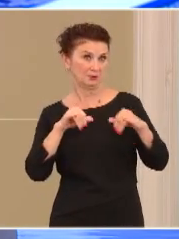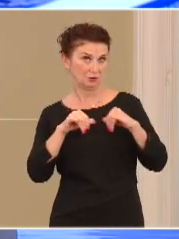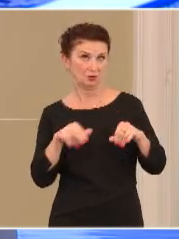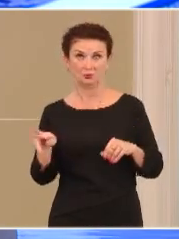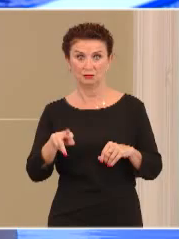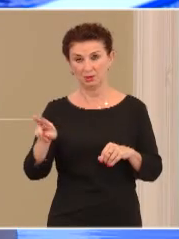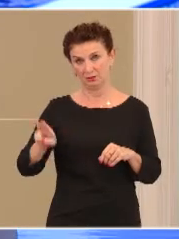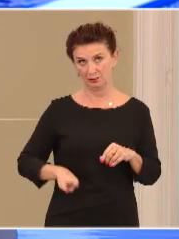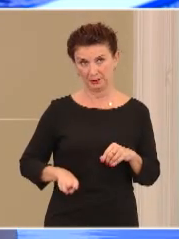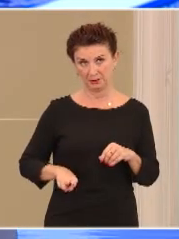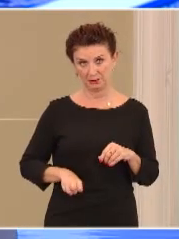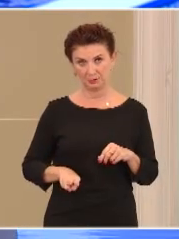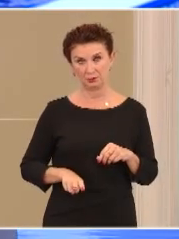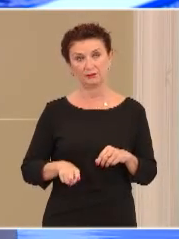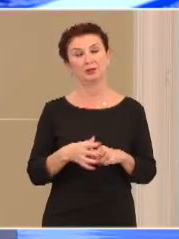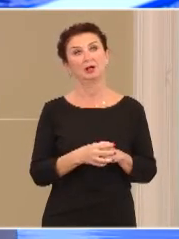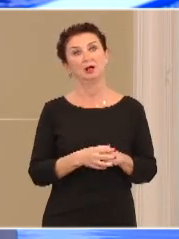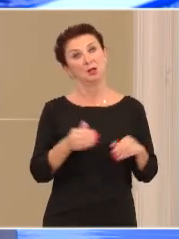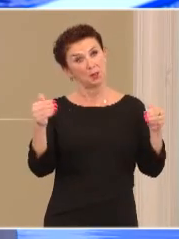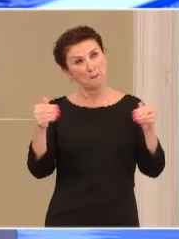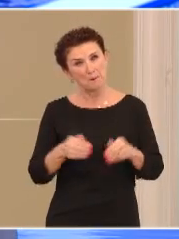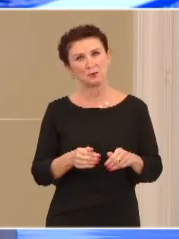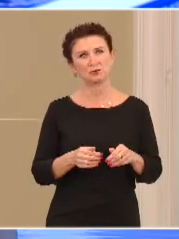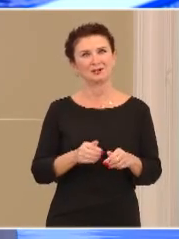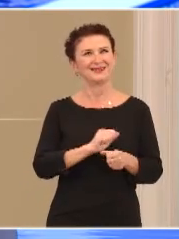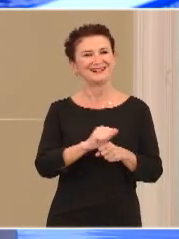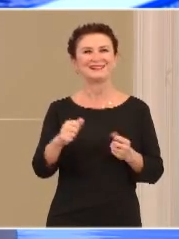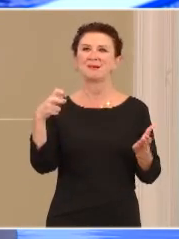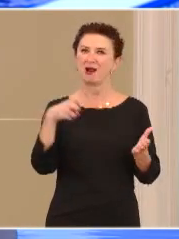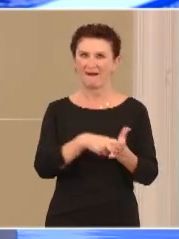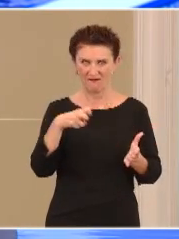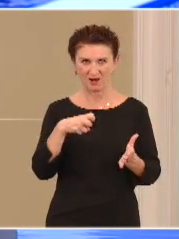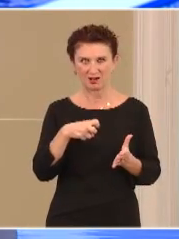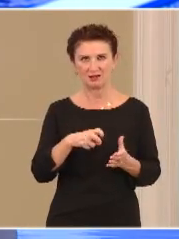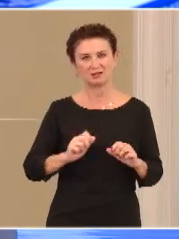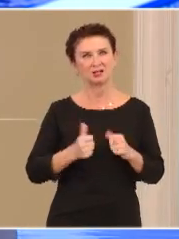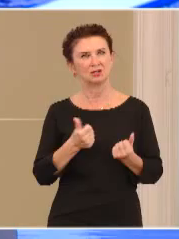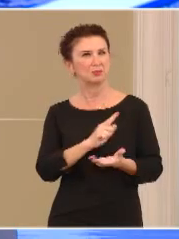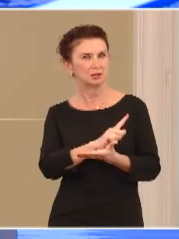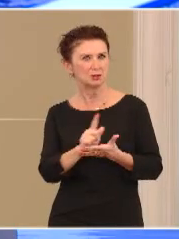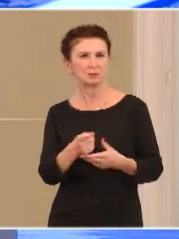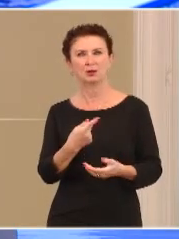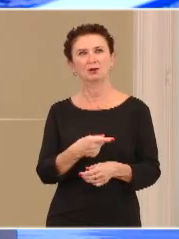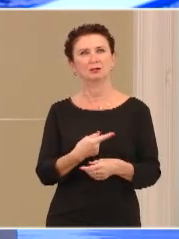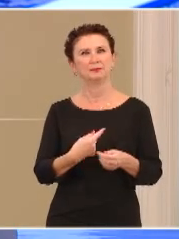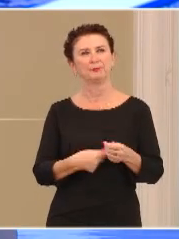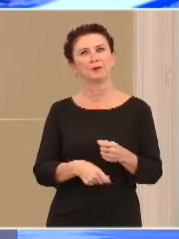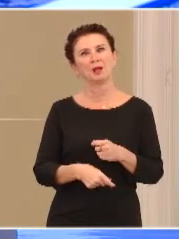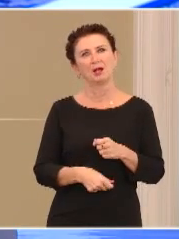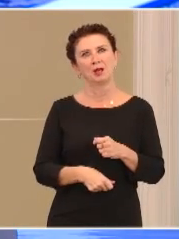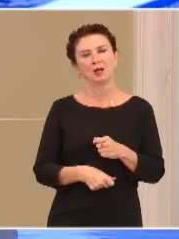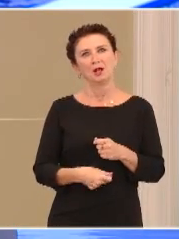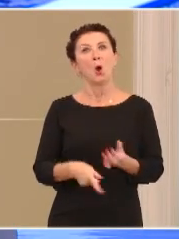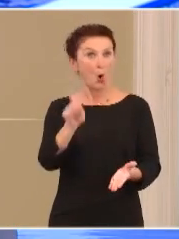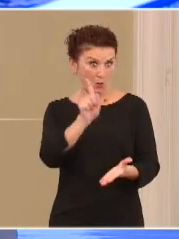które stwarza nam pewną gwarancję szybkiego, skutecznego dojścia do celu, to nie znaczy, że będziemy